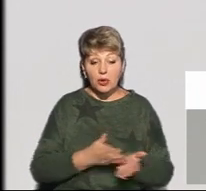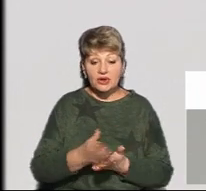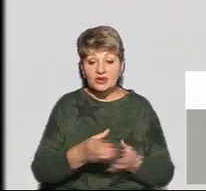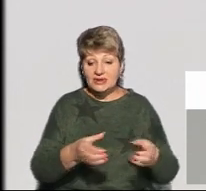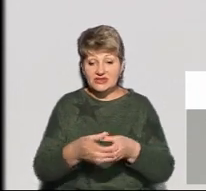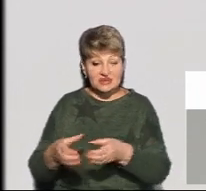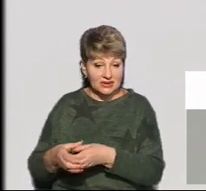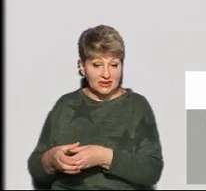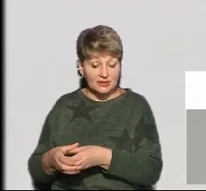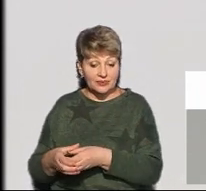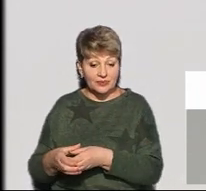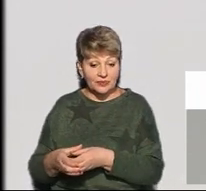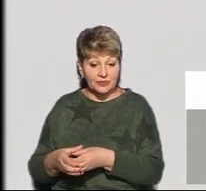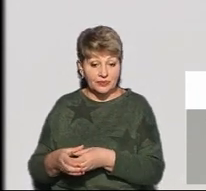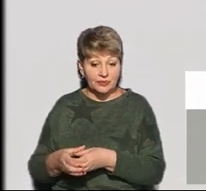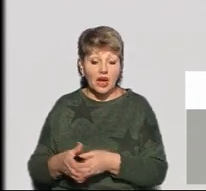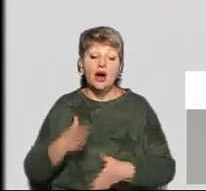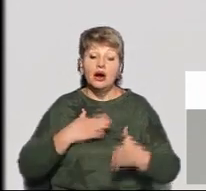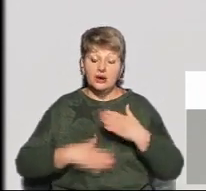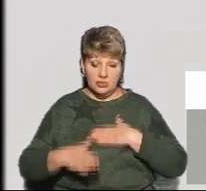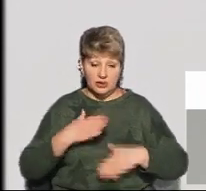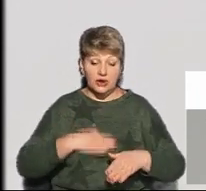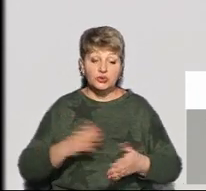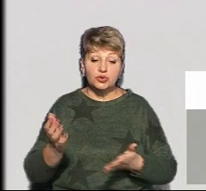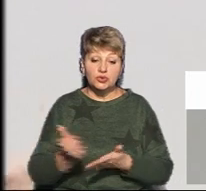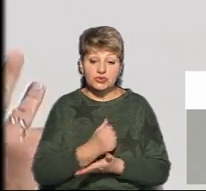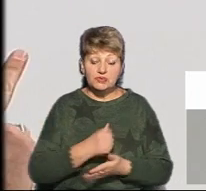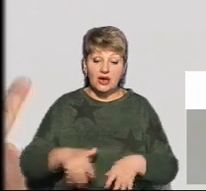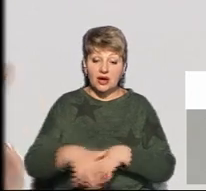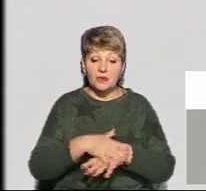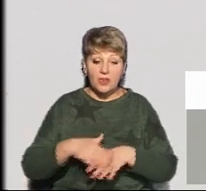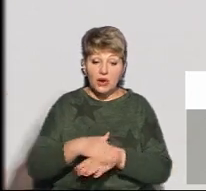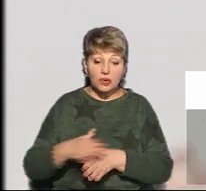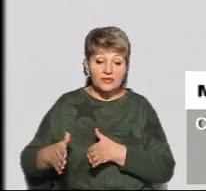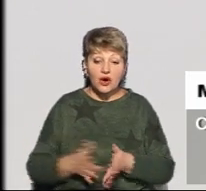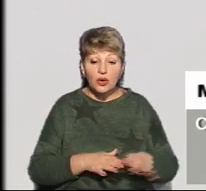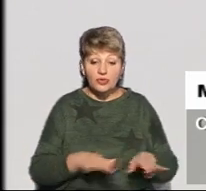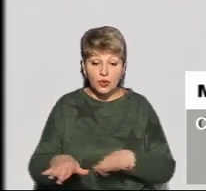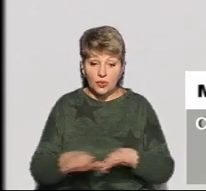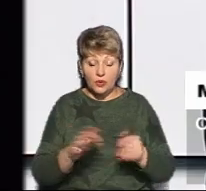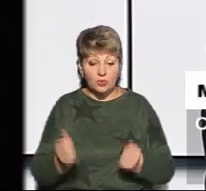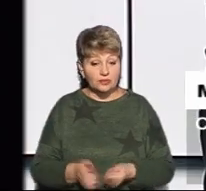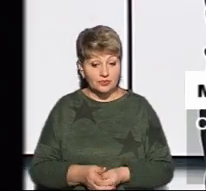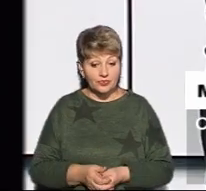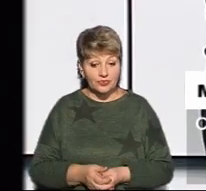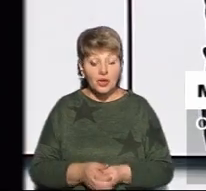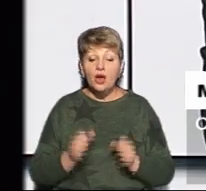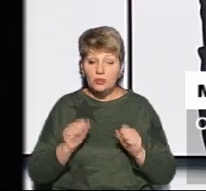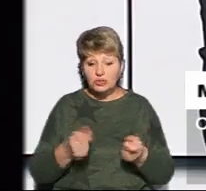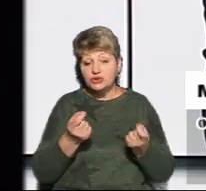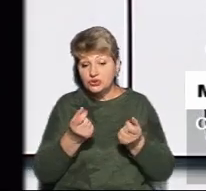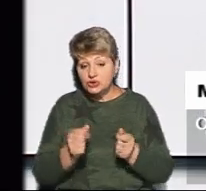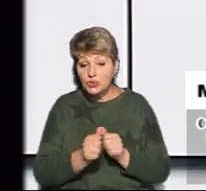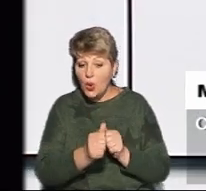уже. Радує успіх Народного руху, ця партія, ну, майже ніде. От якщо можна окремо по тим персональним, ну,